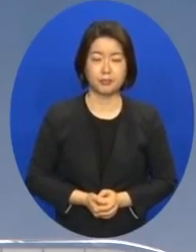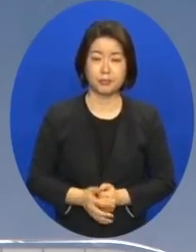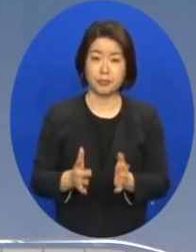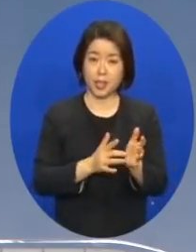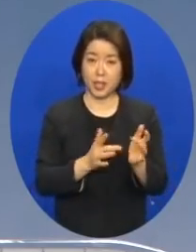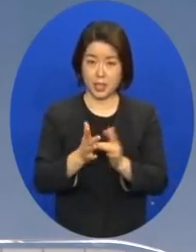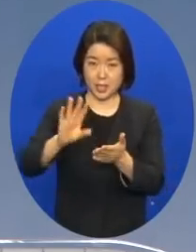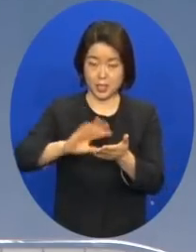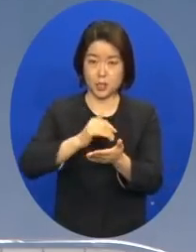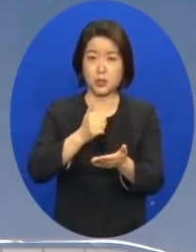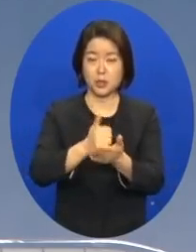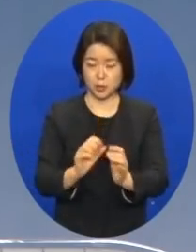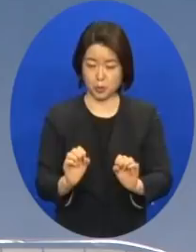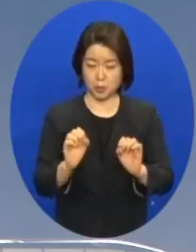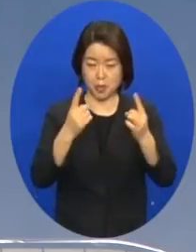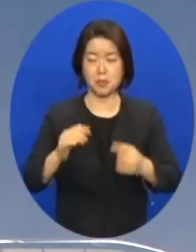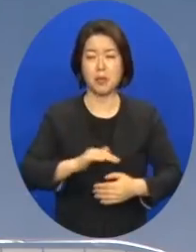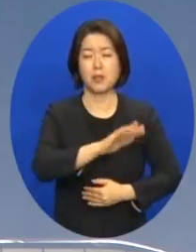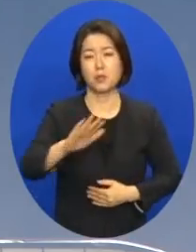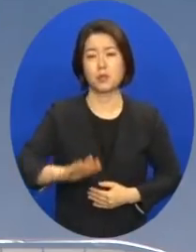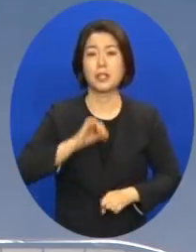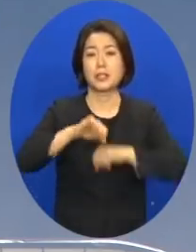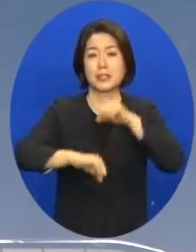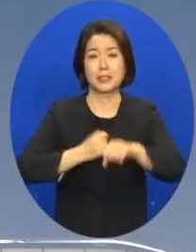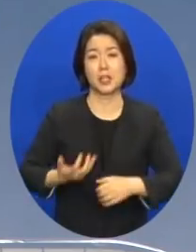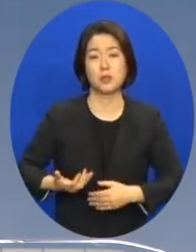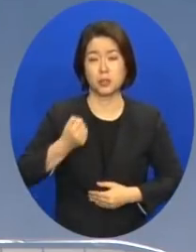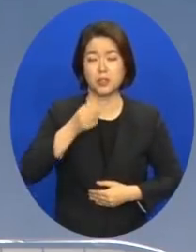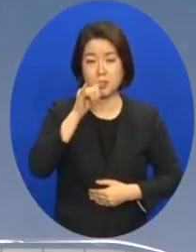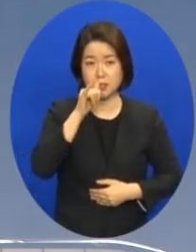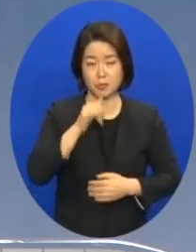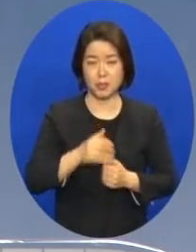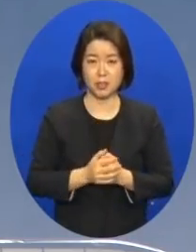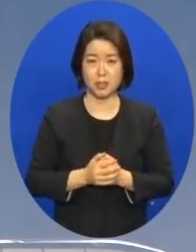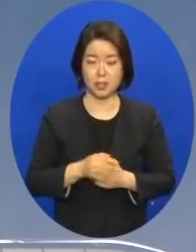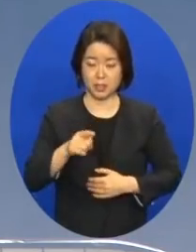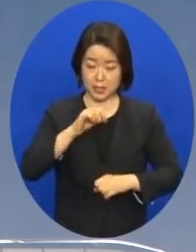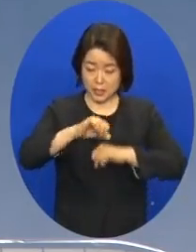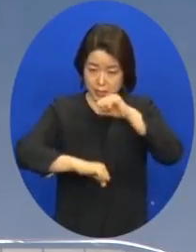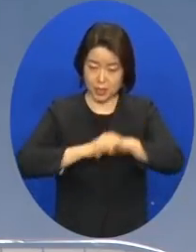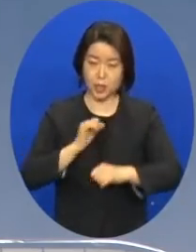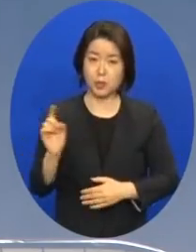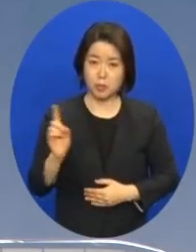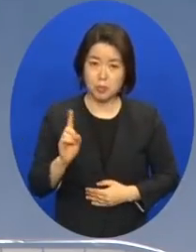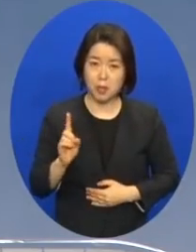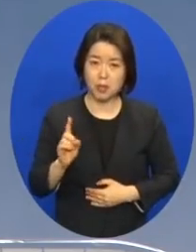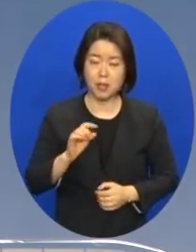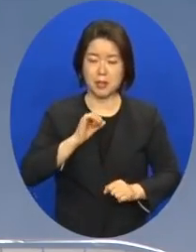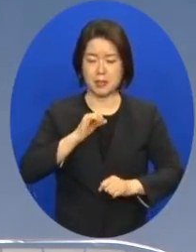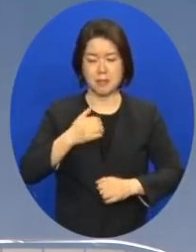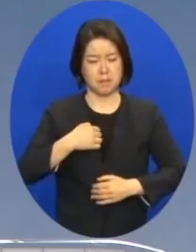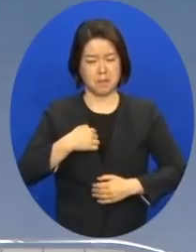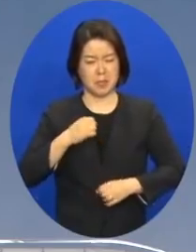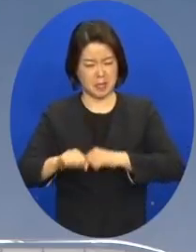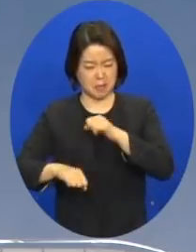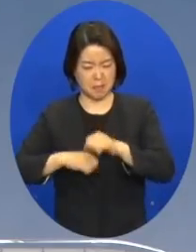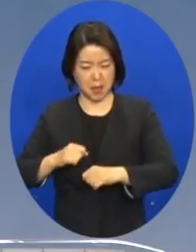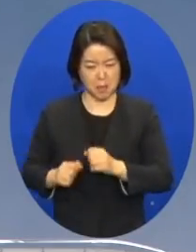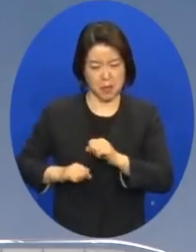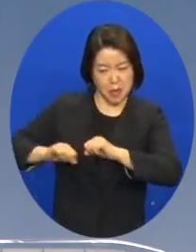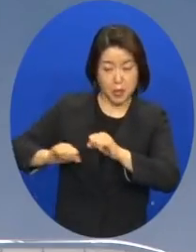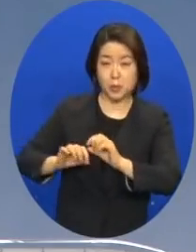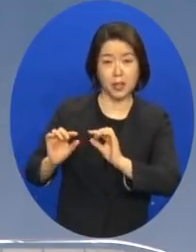예수 그리스도를 말미암아 우리가 자유를 얻었는데 이 자유는 마음대로 하는 자유가